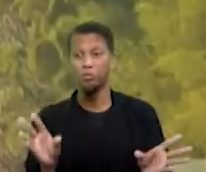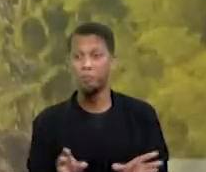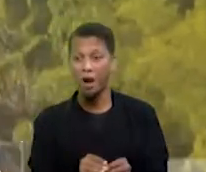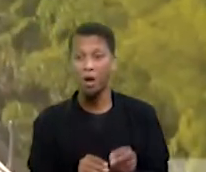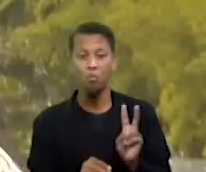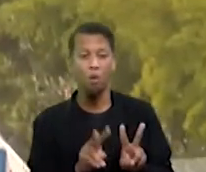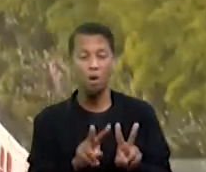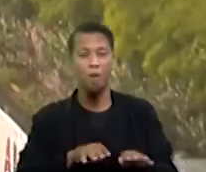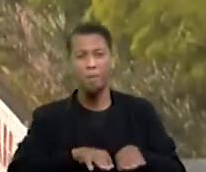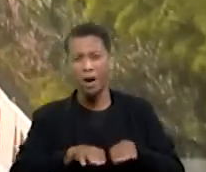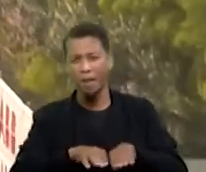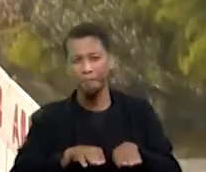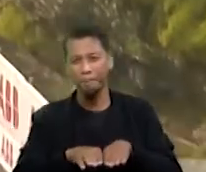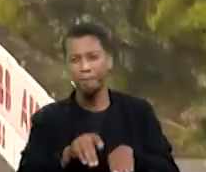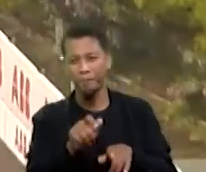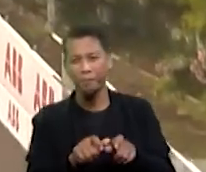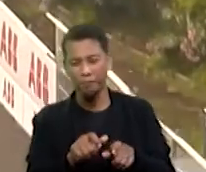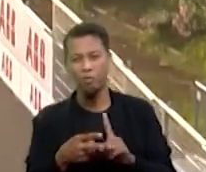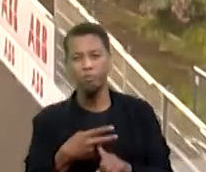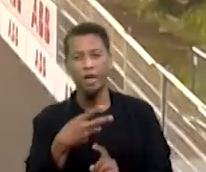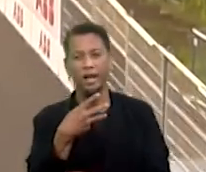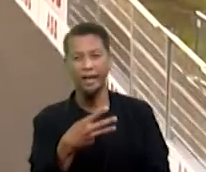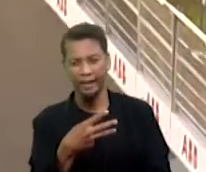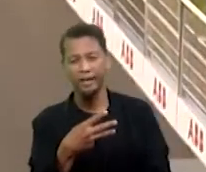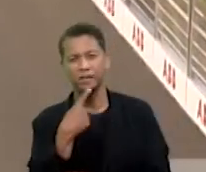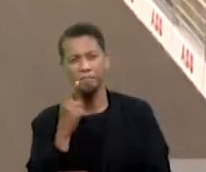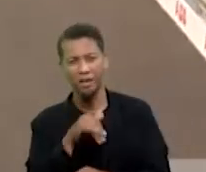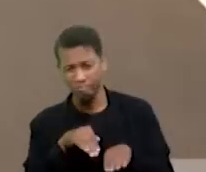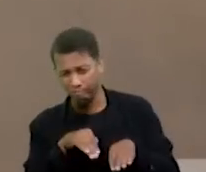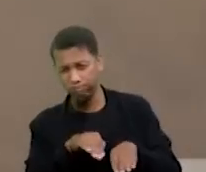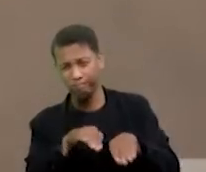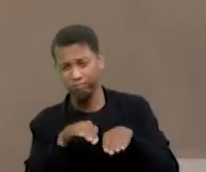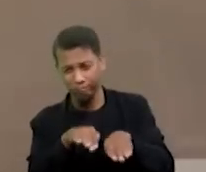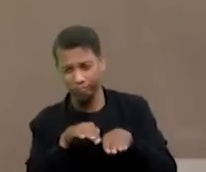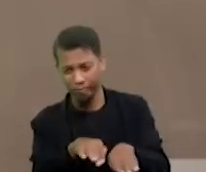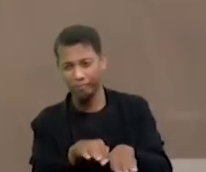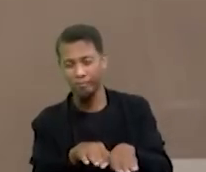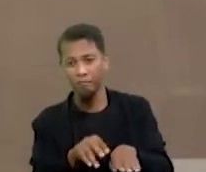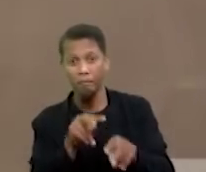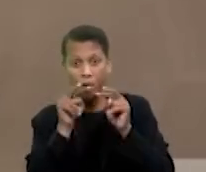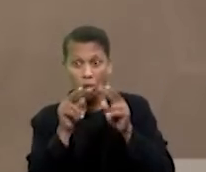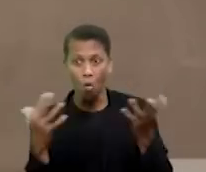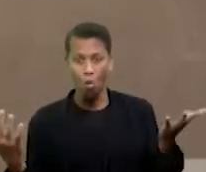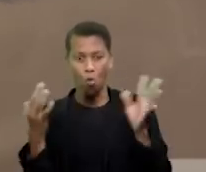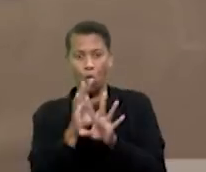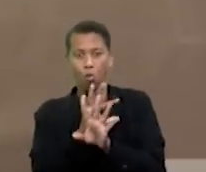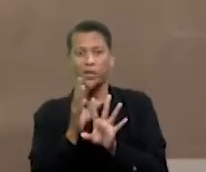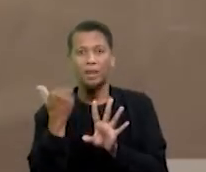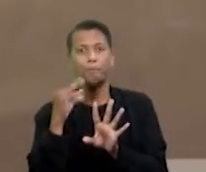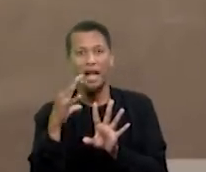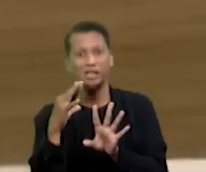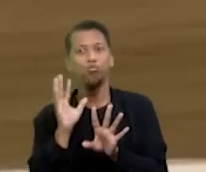segera berpacu melajukan mobil mereka. Penonton pun mulai berdatangan sejak pagi hari demi menyaksikan pebalap jagoan mereka.